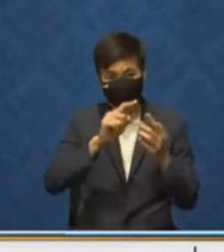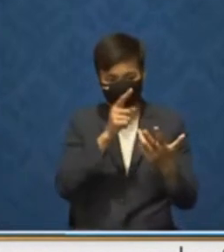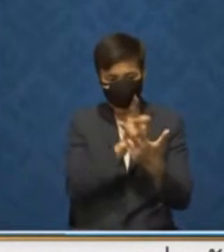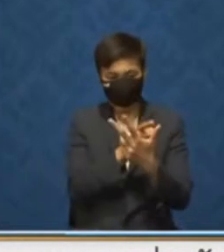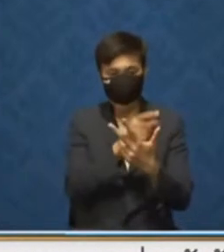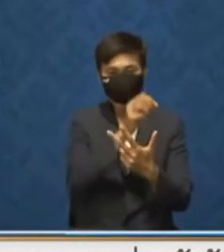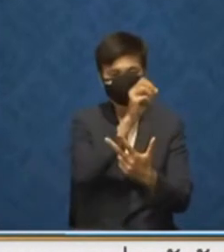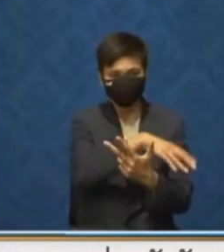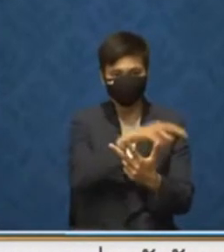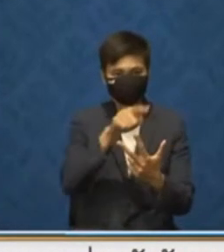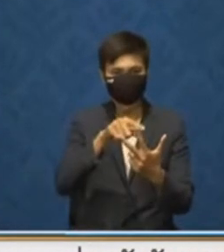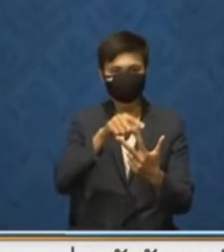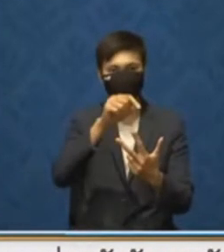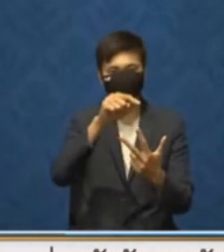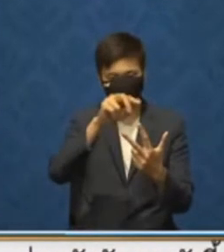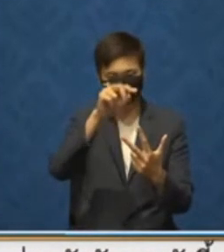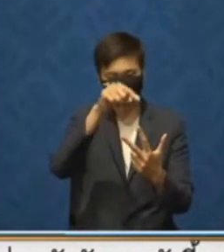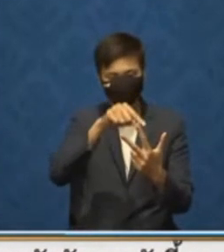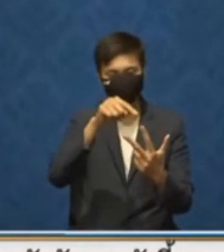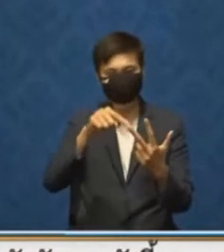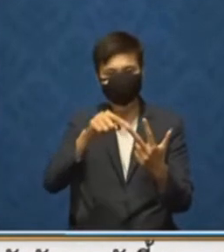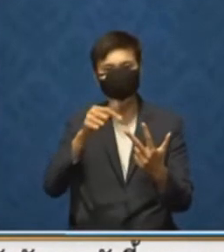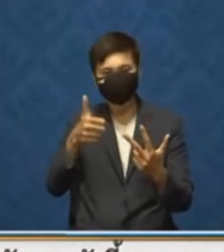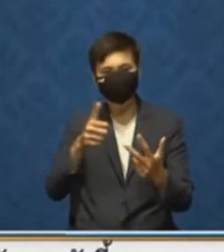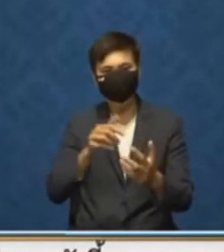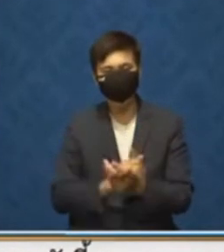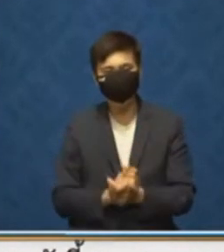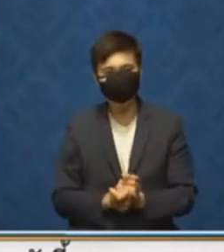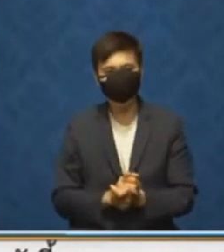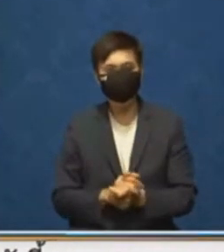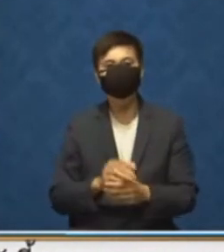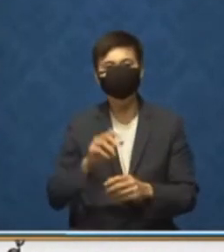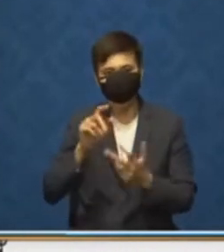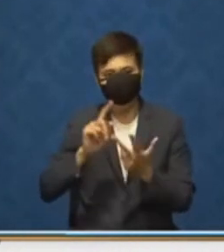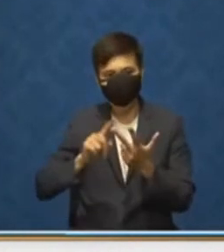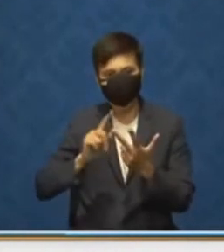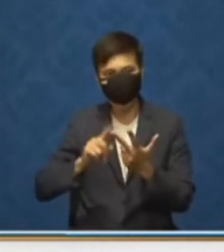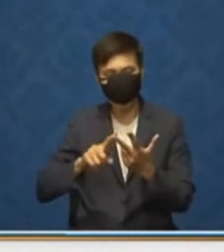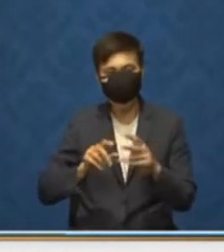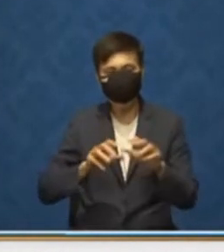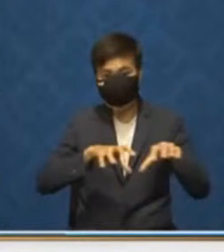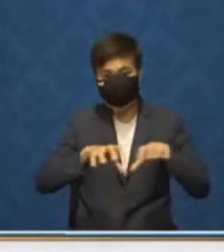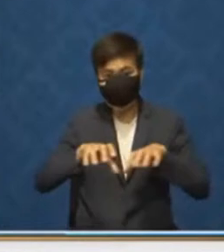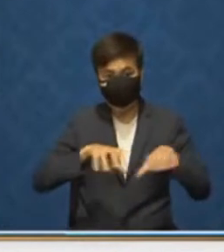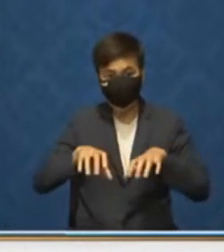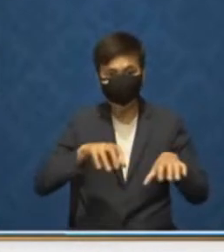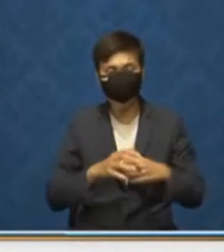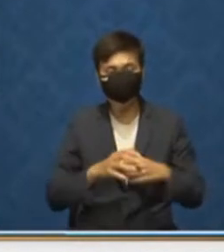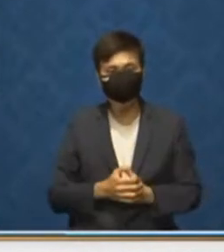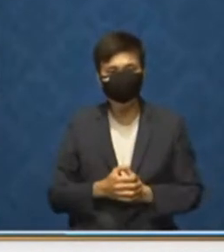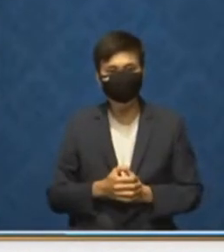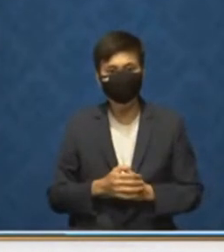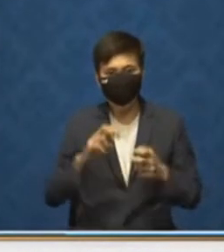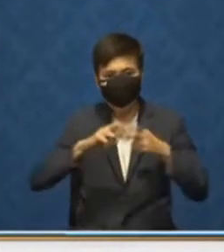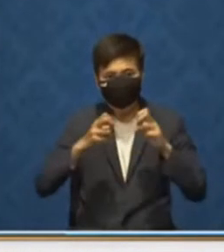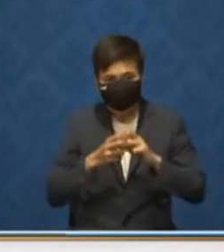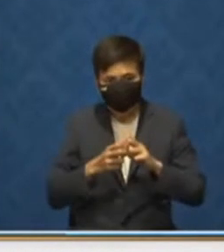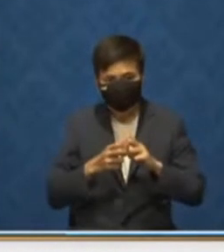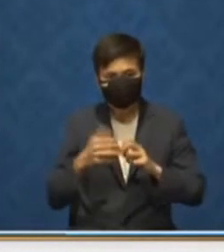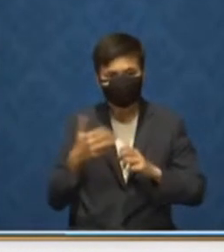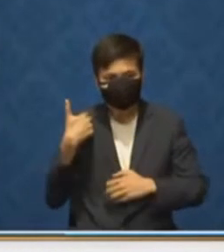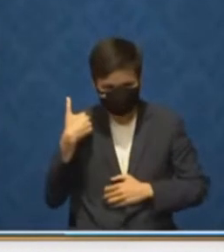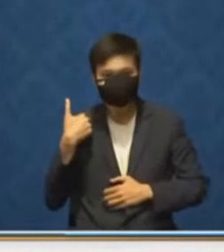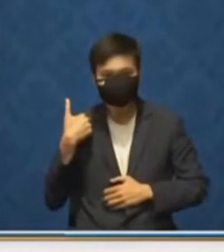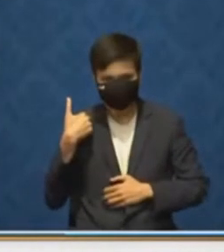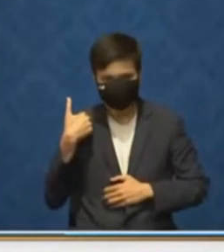ส่วนบิดที่ 3เป็นงาน Manการบริหารการ Manสแลนการจัดการตัวปัญหาจะเกิดขึ้นทางทีเลยนะครับ